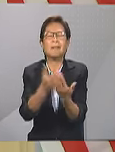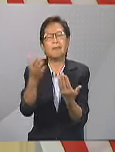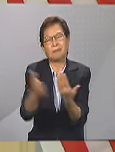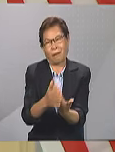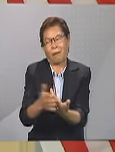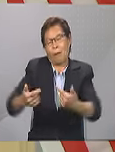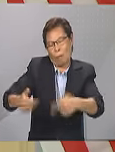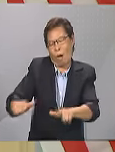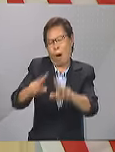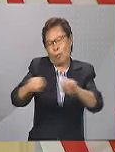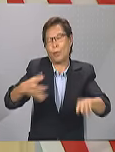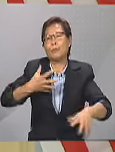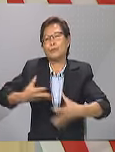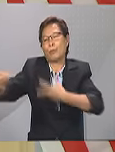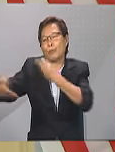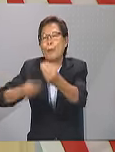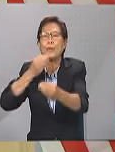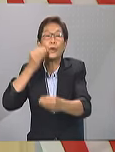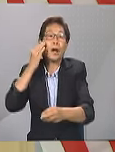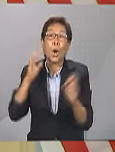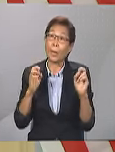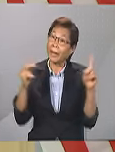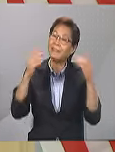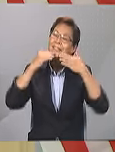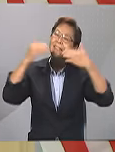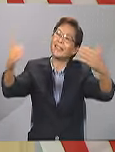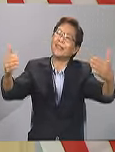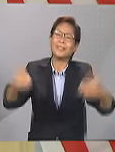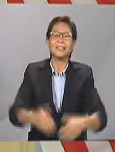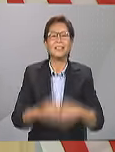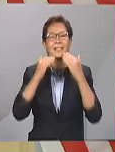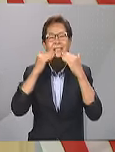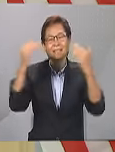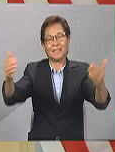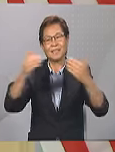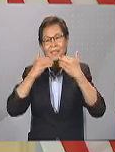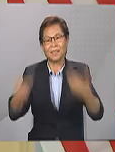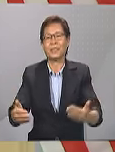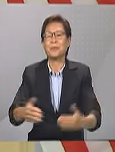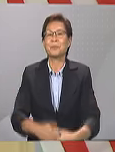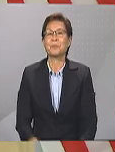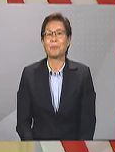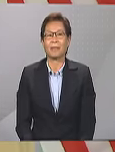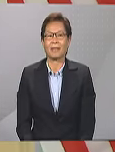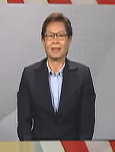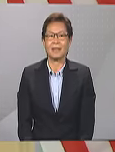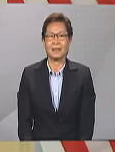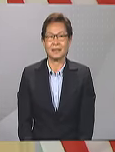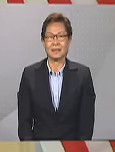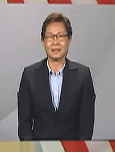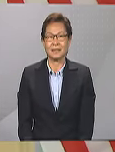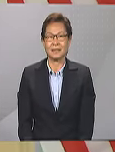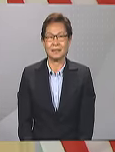boleh Benarkan mereka pulang oke makasih Assalamualaikum warahmatullahi wabarakatuh